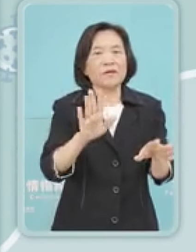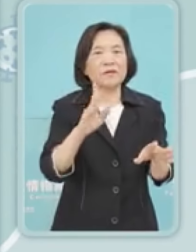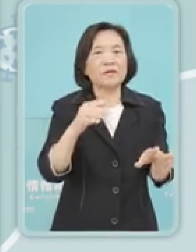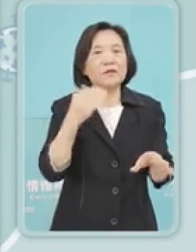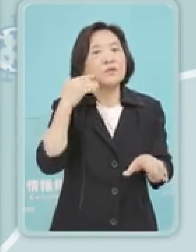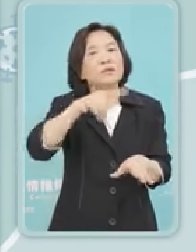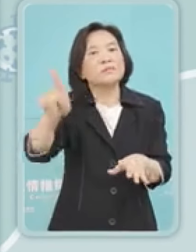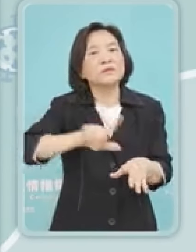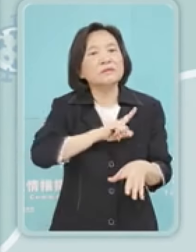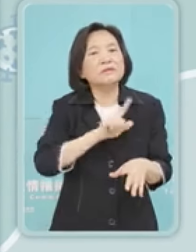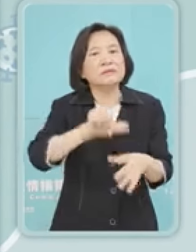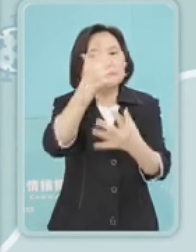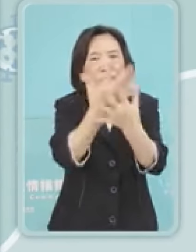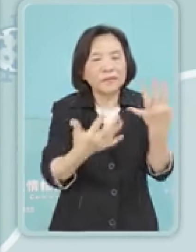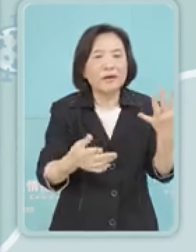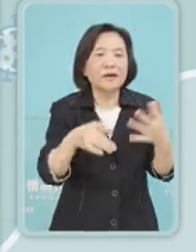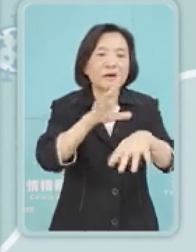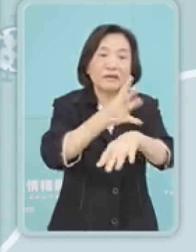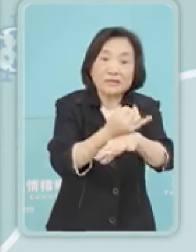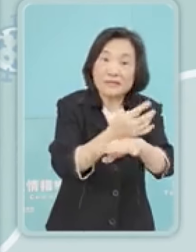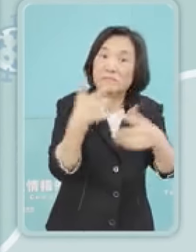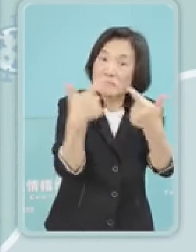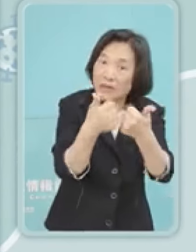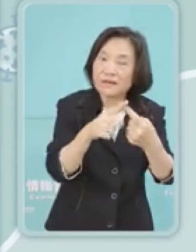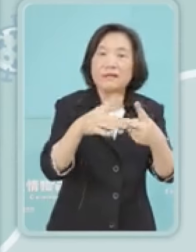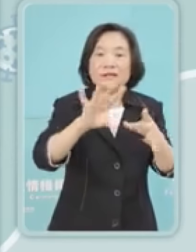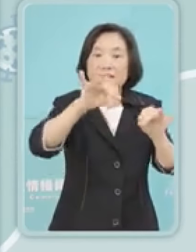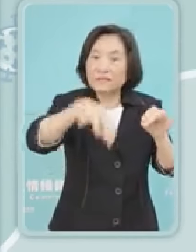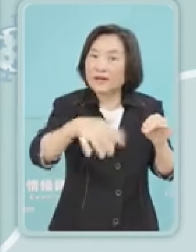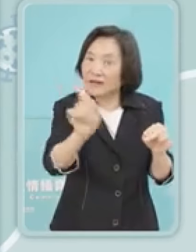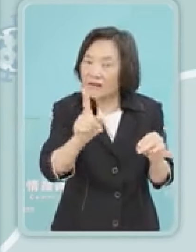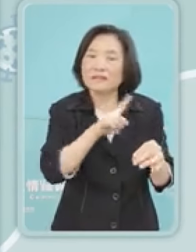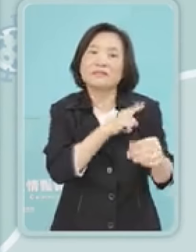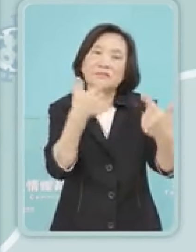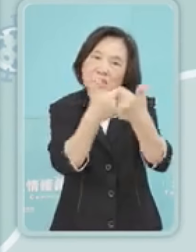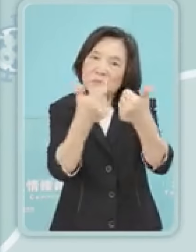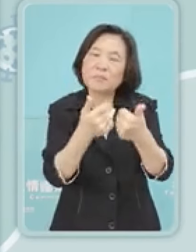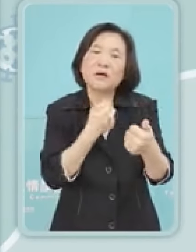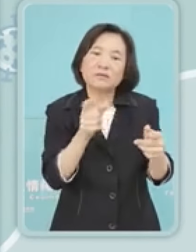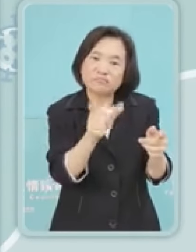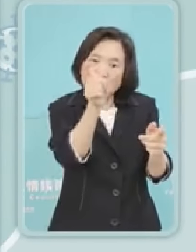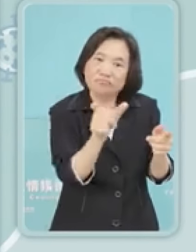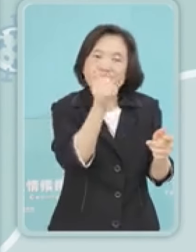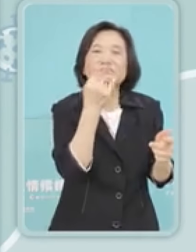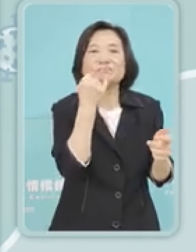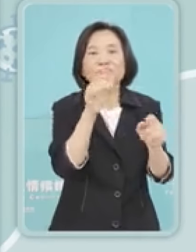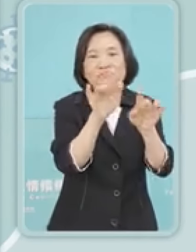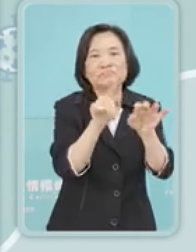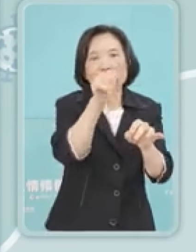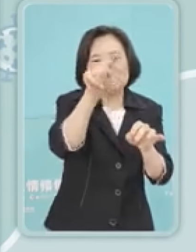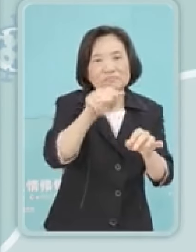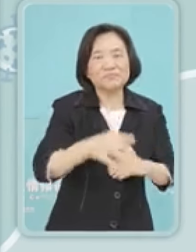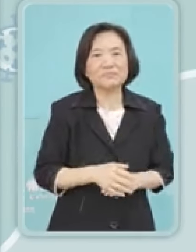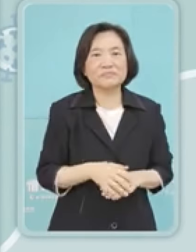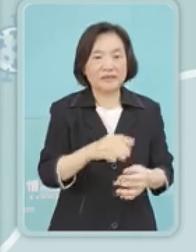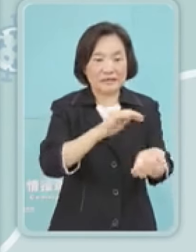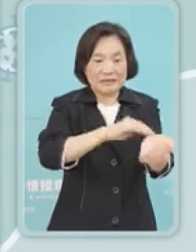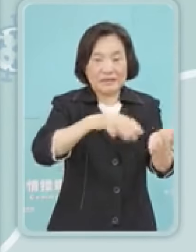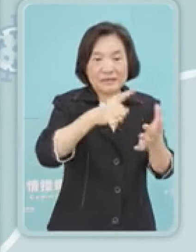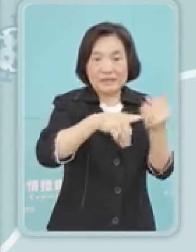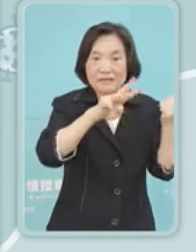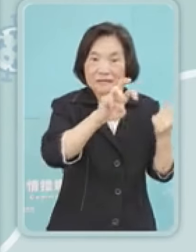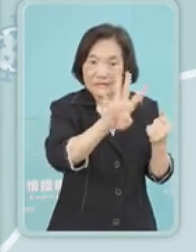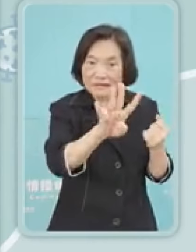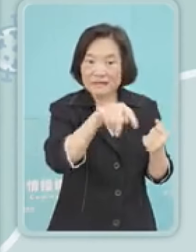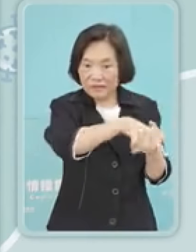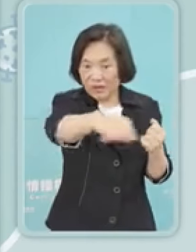网，选你喜欢的时间，选你比较喜欢的地点哦去预约。不过有一点要特别注意啊，因为我们34家医院，你知道，因为我